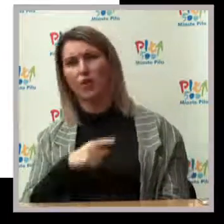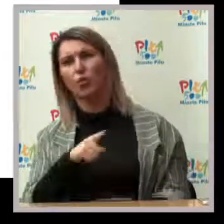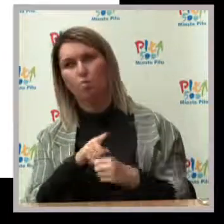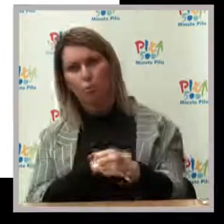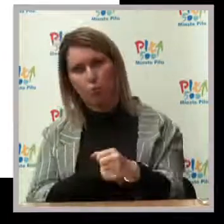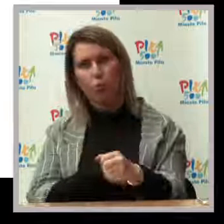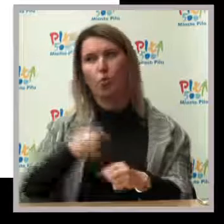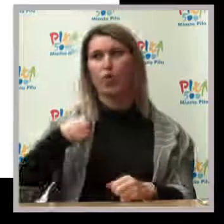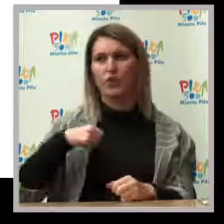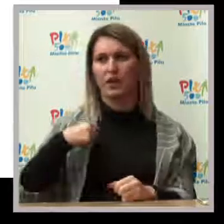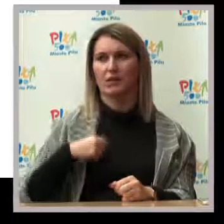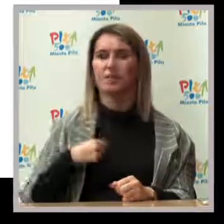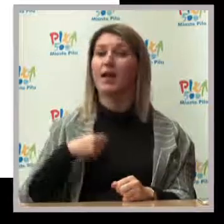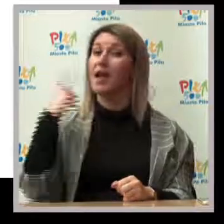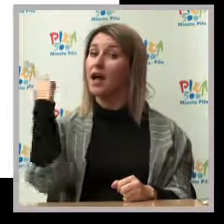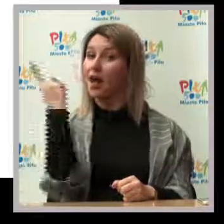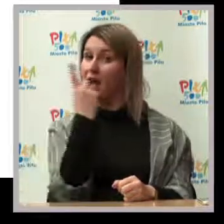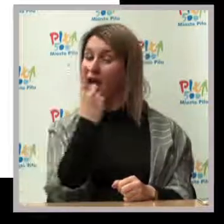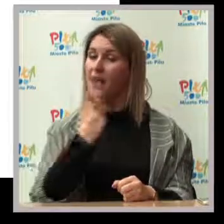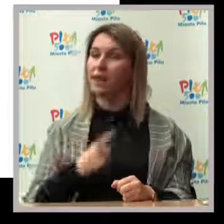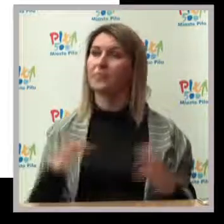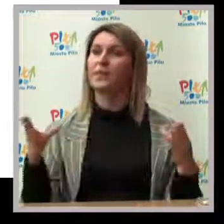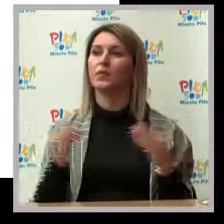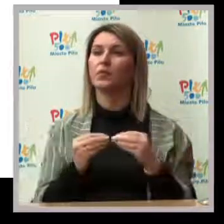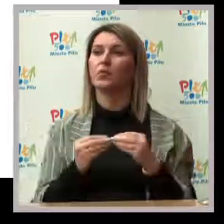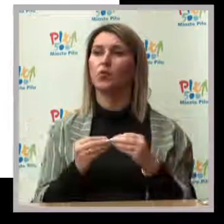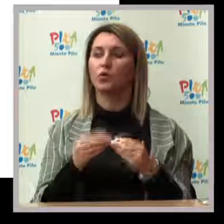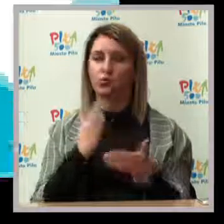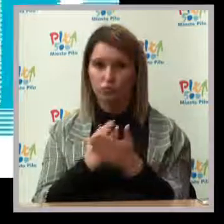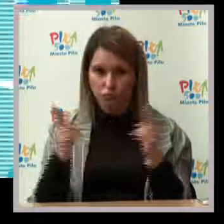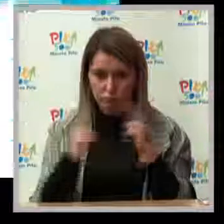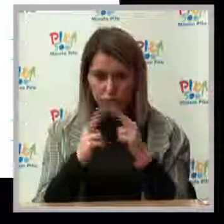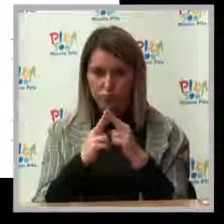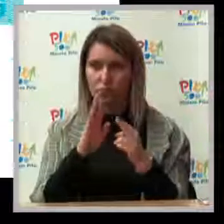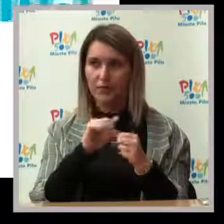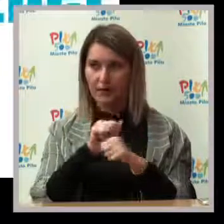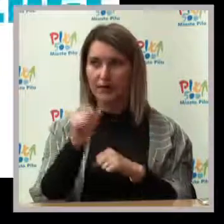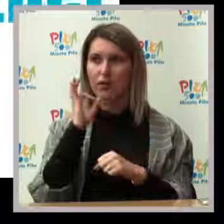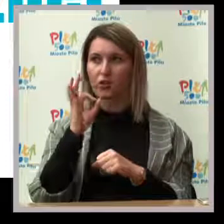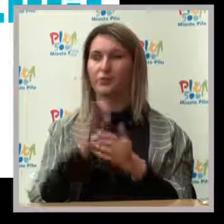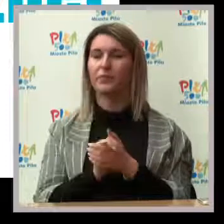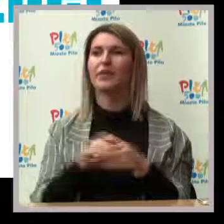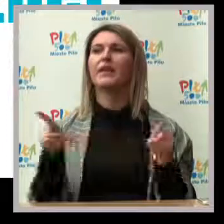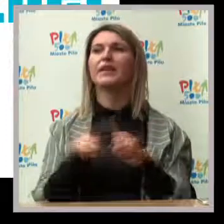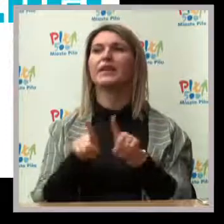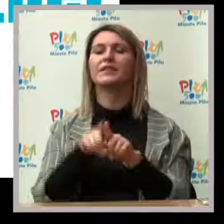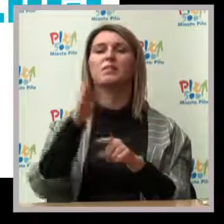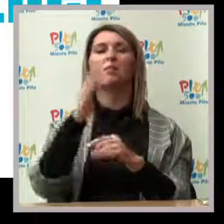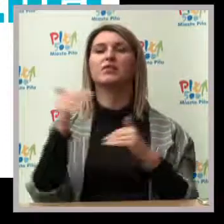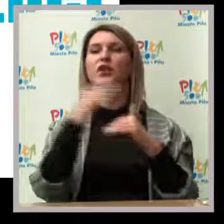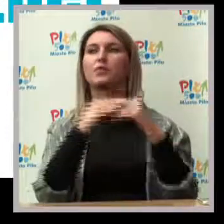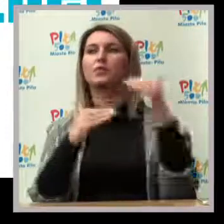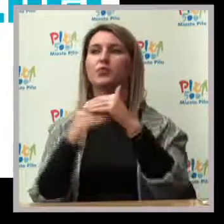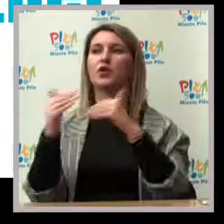ale wspólnoty doszły do porozumienia, mamy szczęśliwy finał. Na taki sam